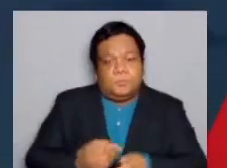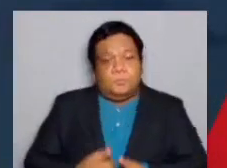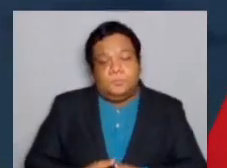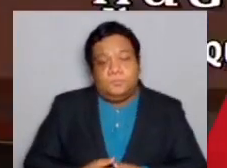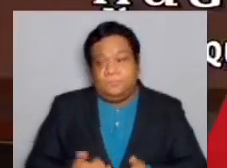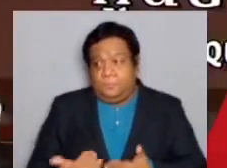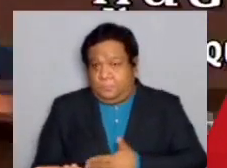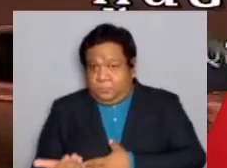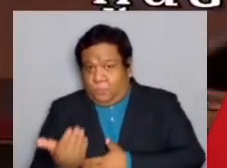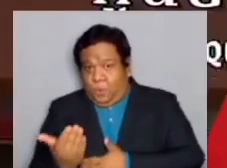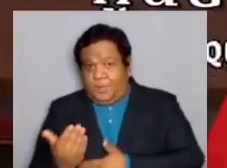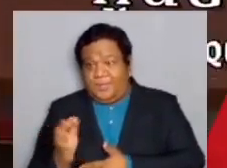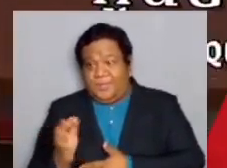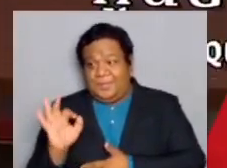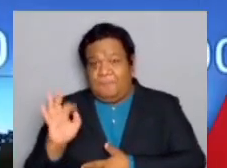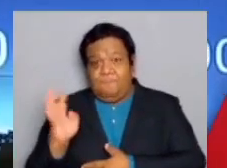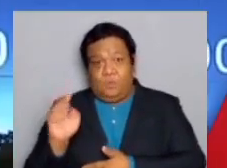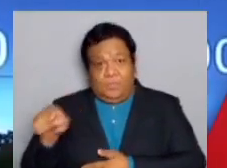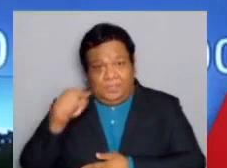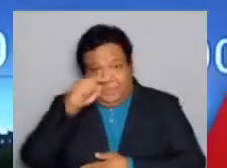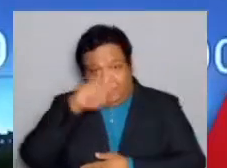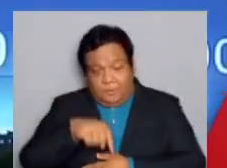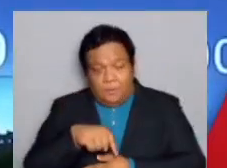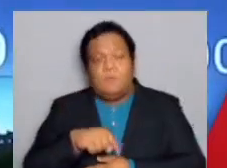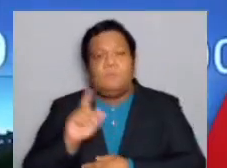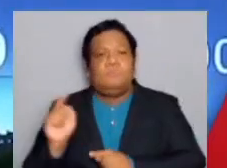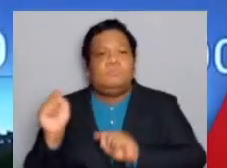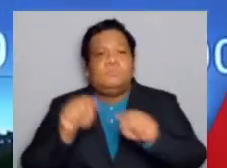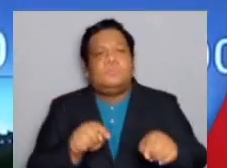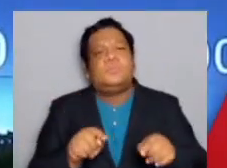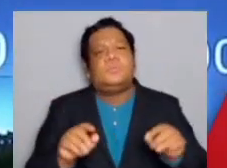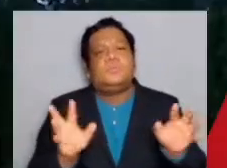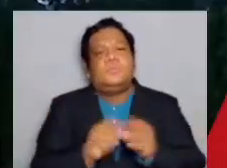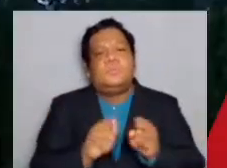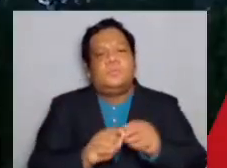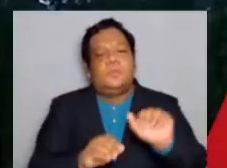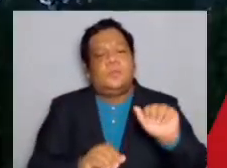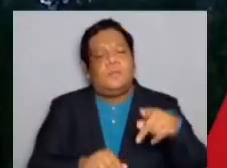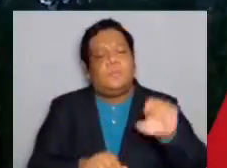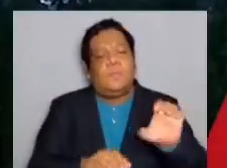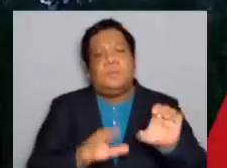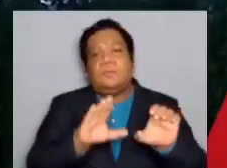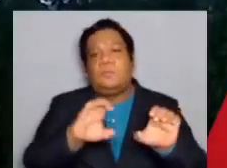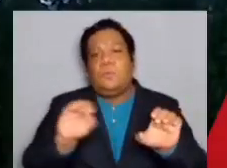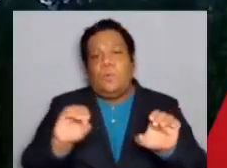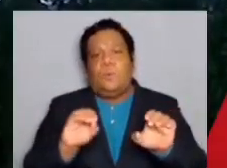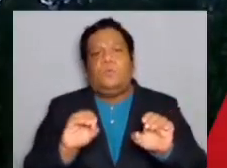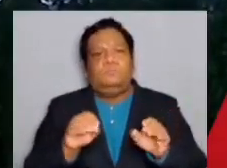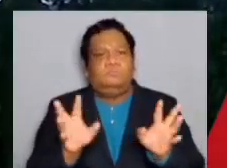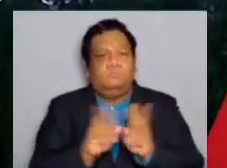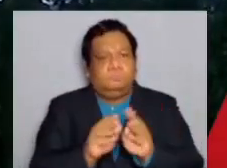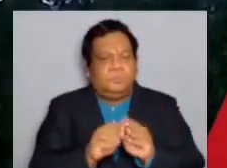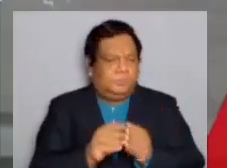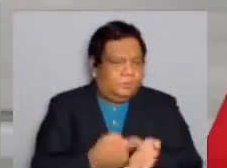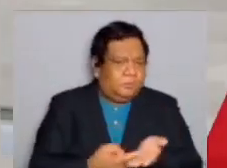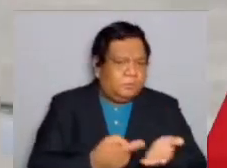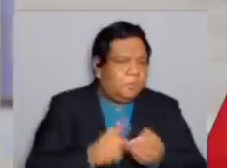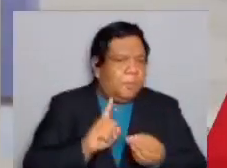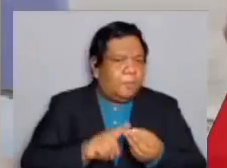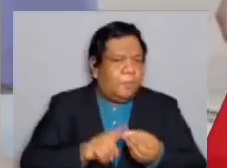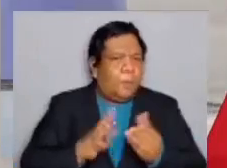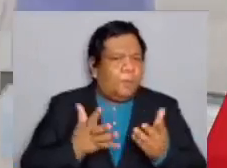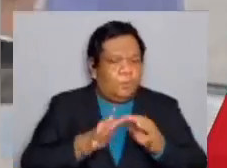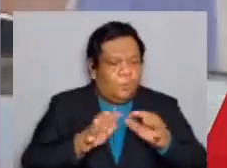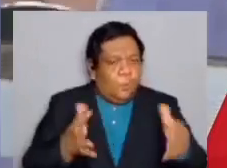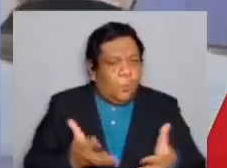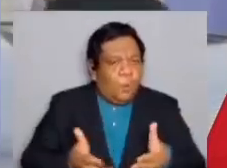Pangulong Marcos sa APEC CEO Summit. Dito sasali siya sa panel discussion kaugnay sa The Global Economy and the Future of APEC. Kabilang